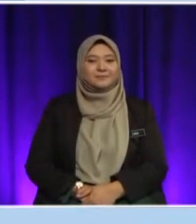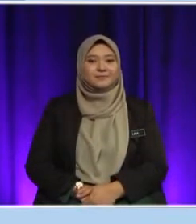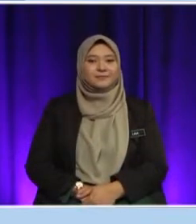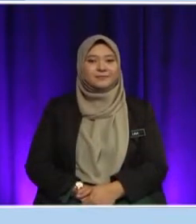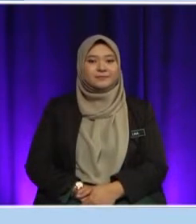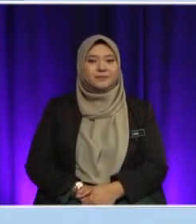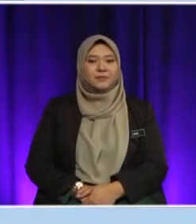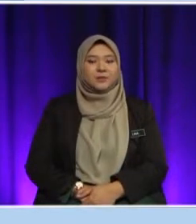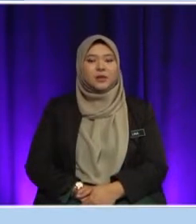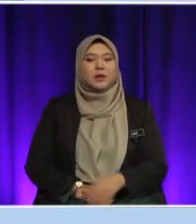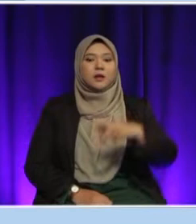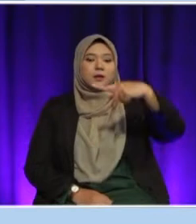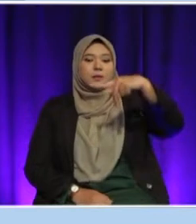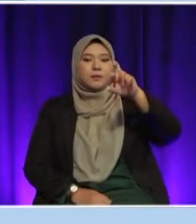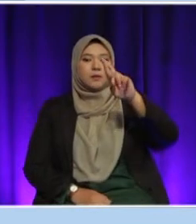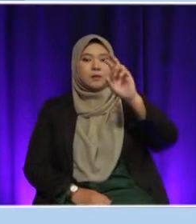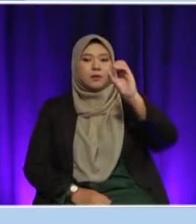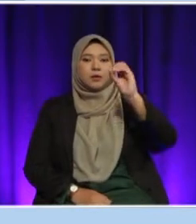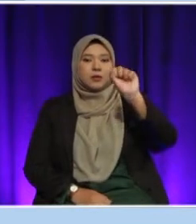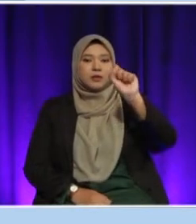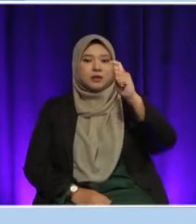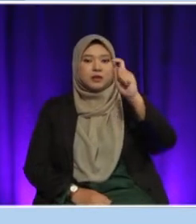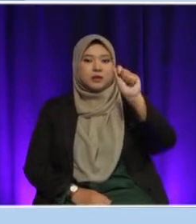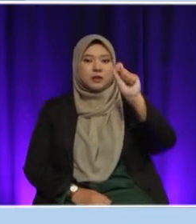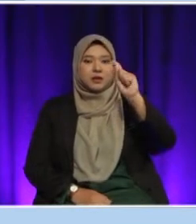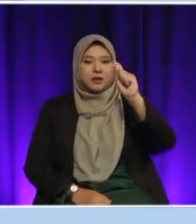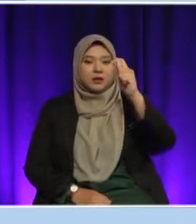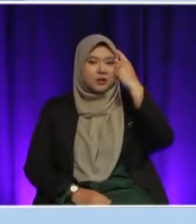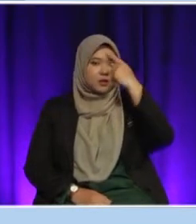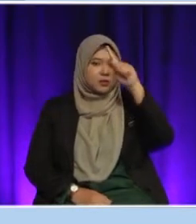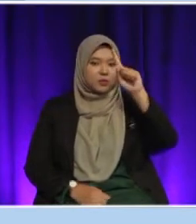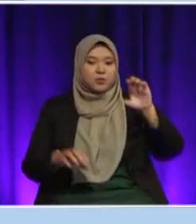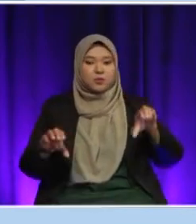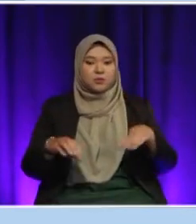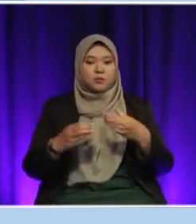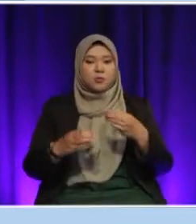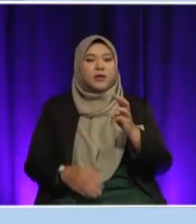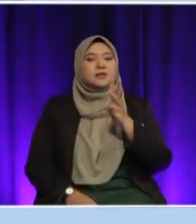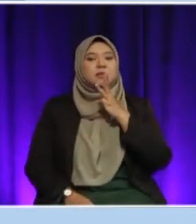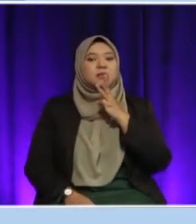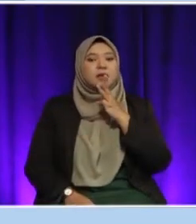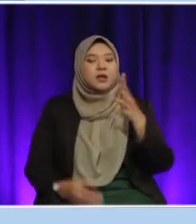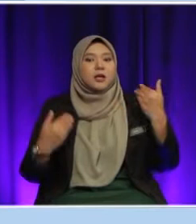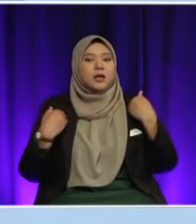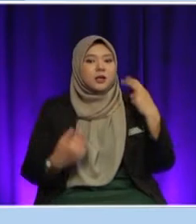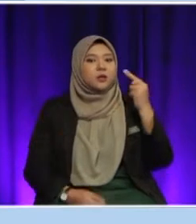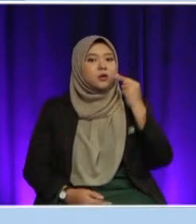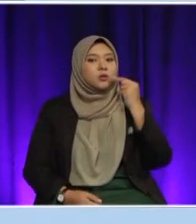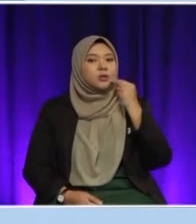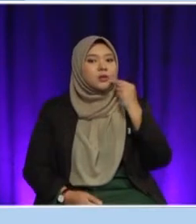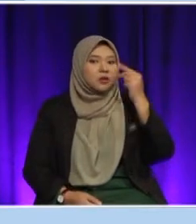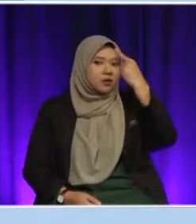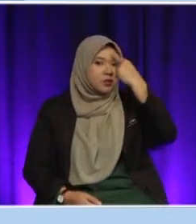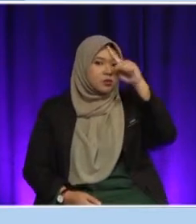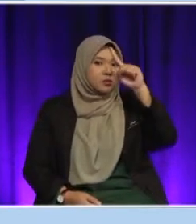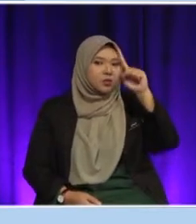kelenjar Prostek fungsinya adalah untuk menghasilkan zat cair yang berkhasiat dan melindungi sales sperma ataupun gamet jantan